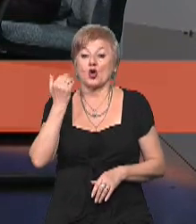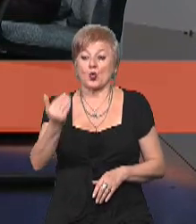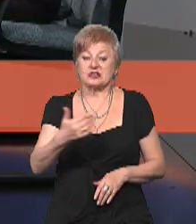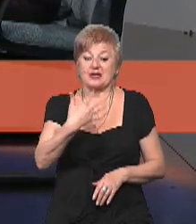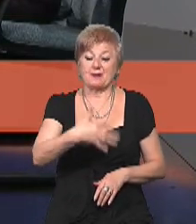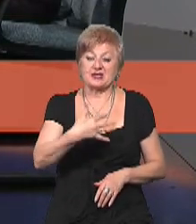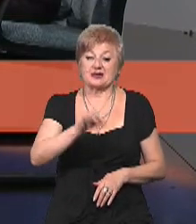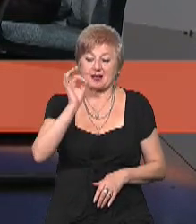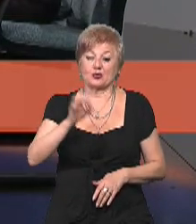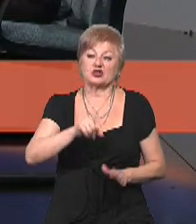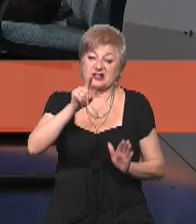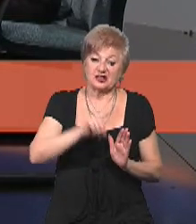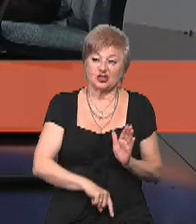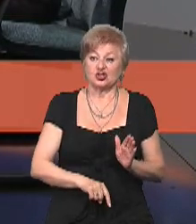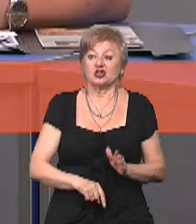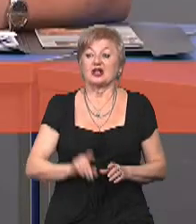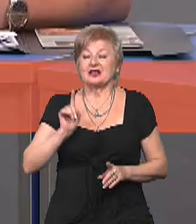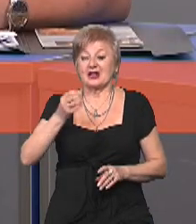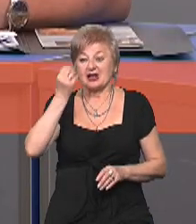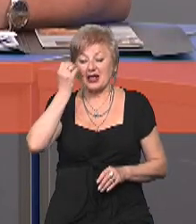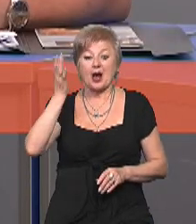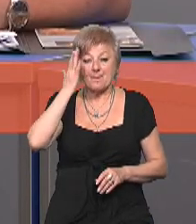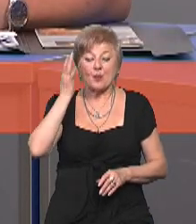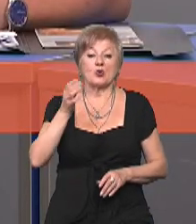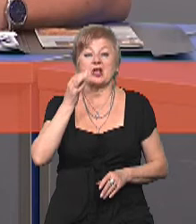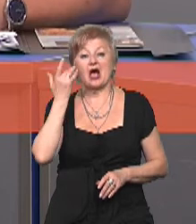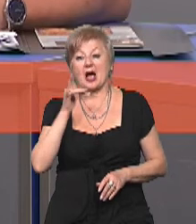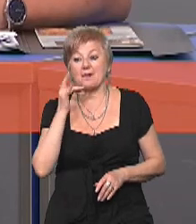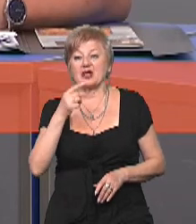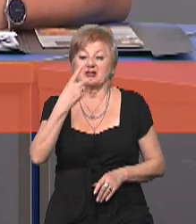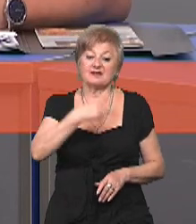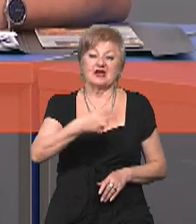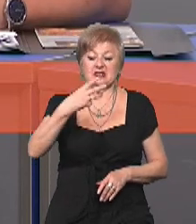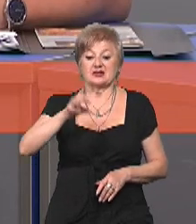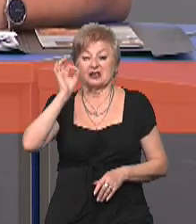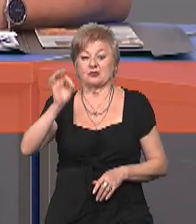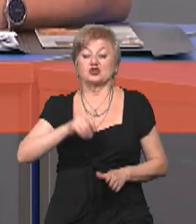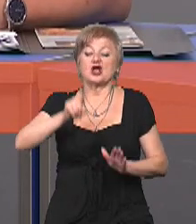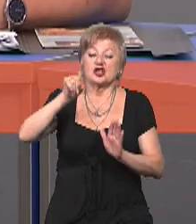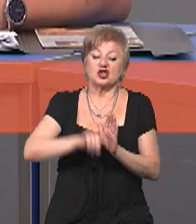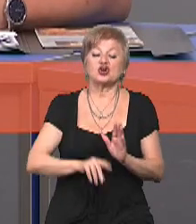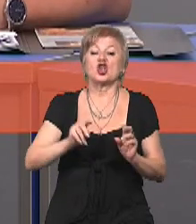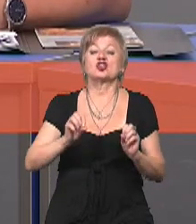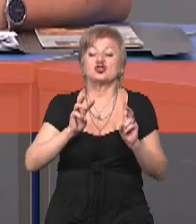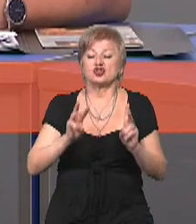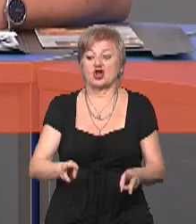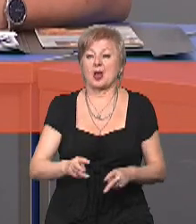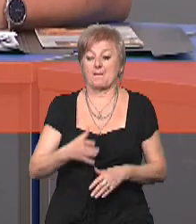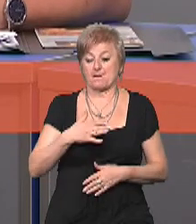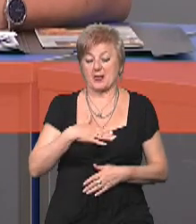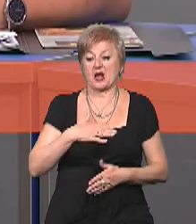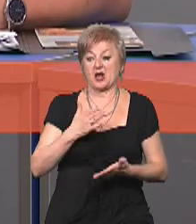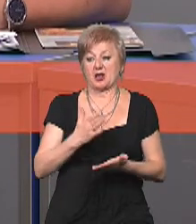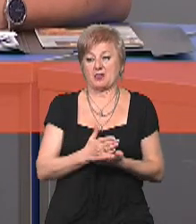на 50%. Даже взять Японию, Китай, Америку, это на 20-30% дешевле, чем на сегодняшний момент мы